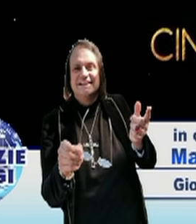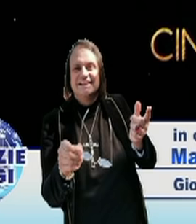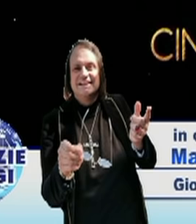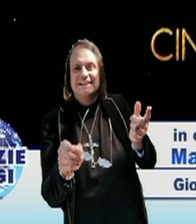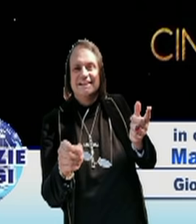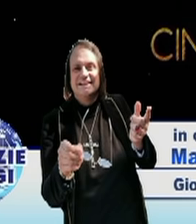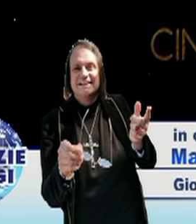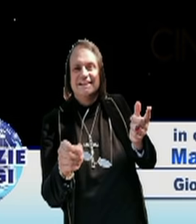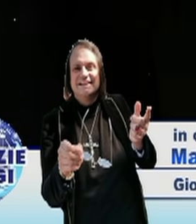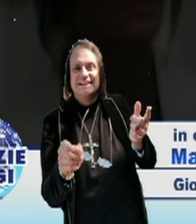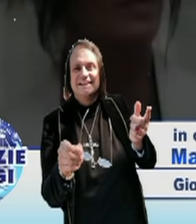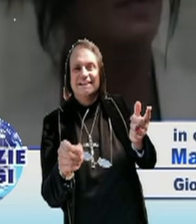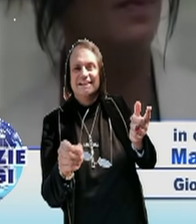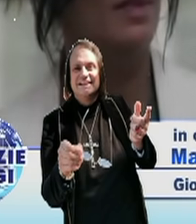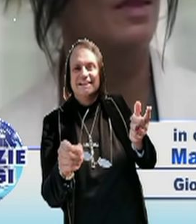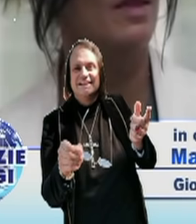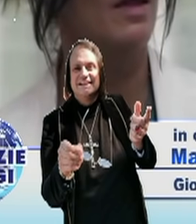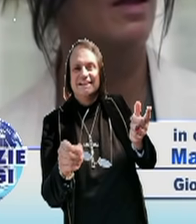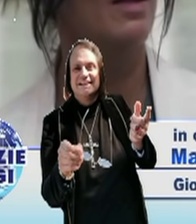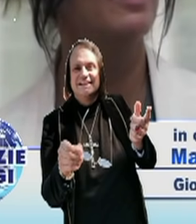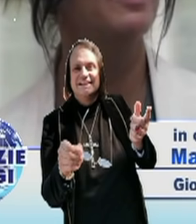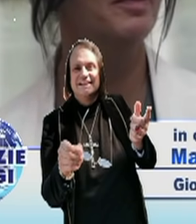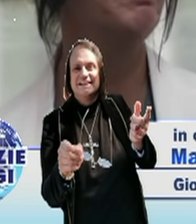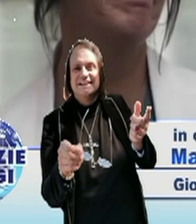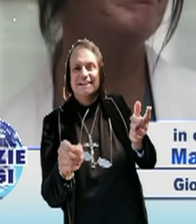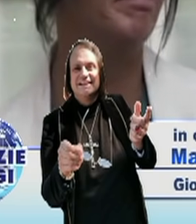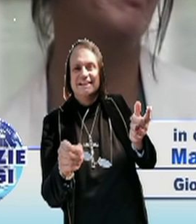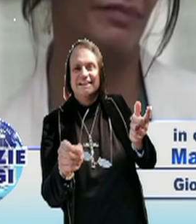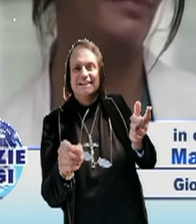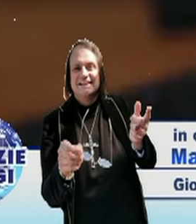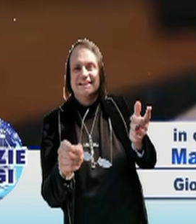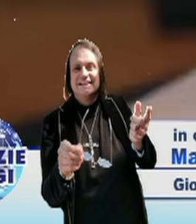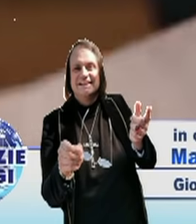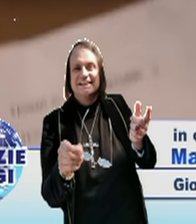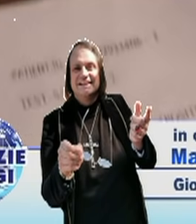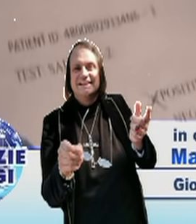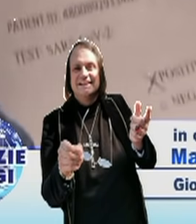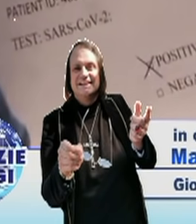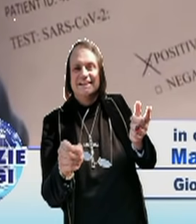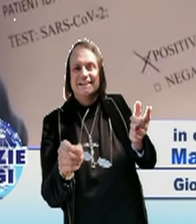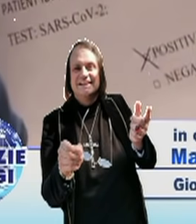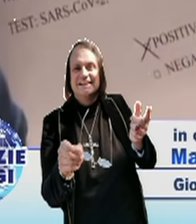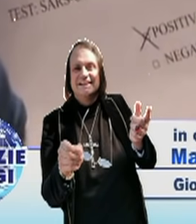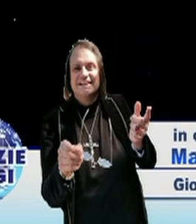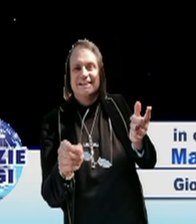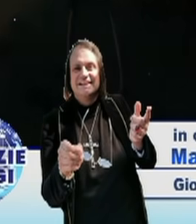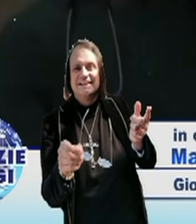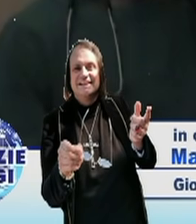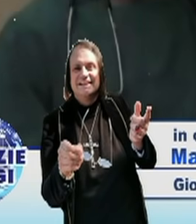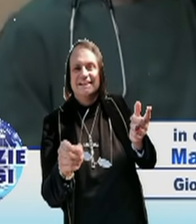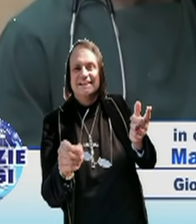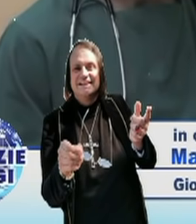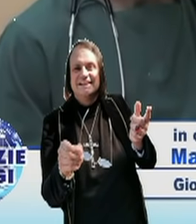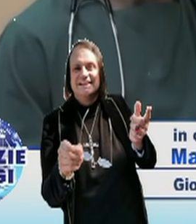trailer Remo Girone, altra grande star internazionale, poi ancora Francesca Retondini, Gui Aiello, Gaetano